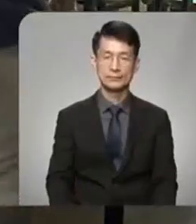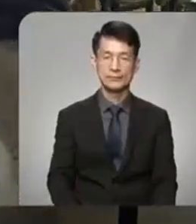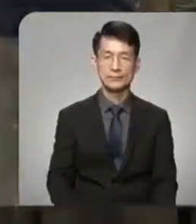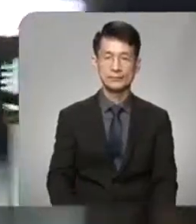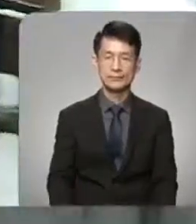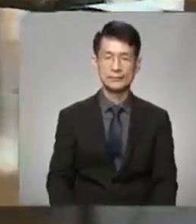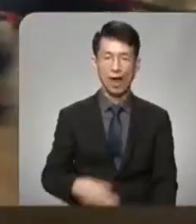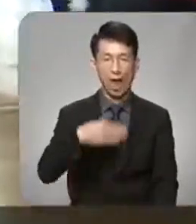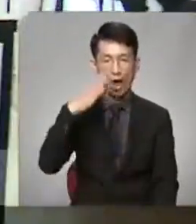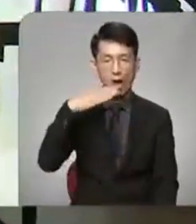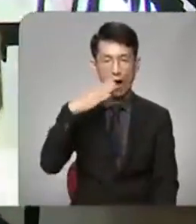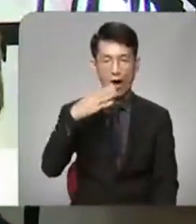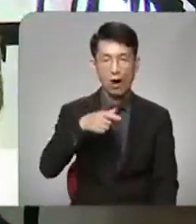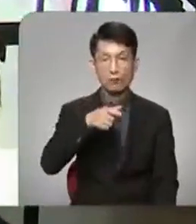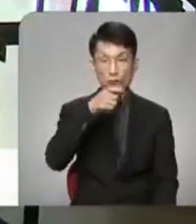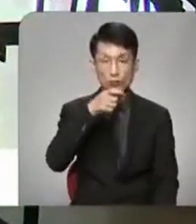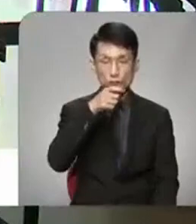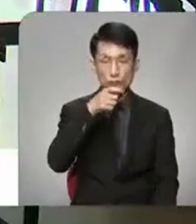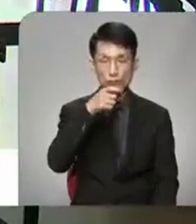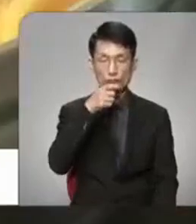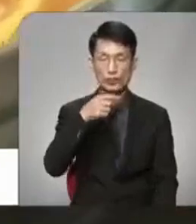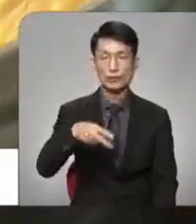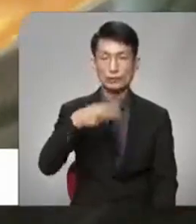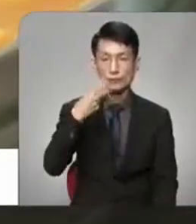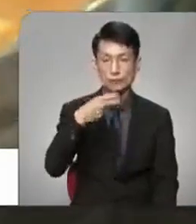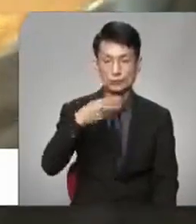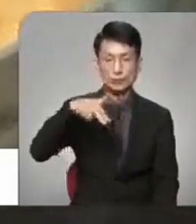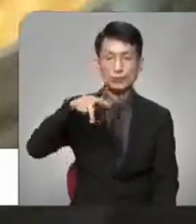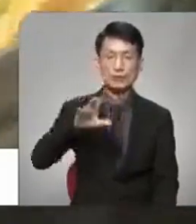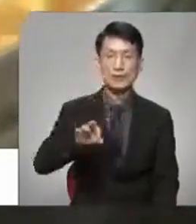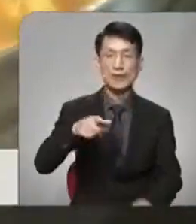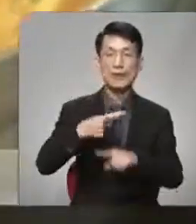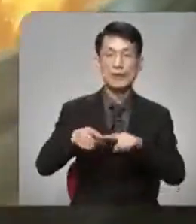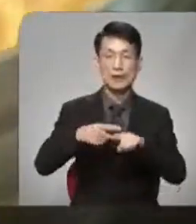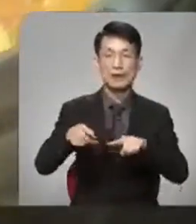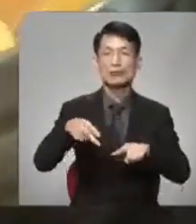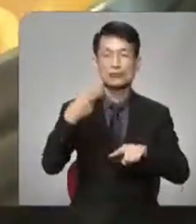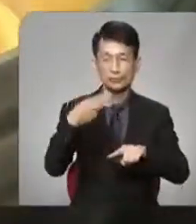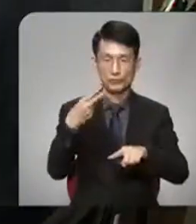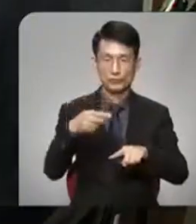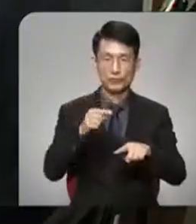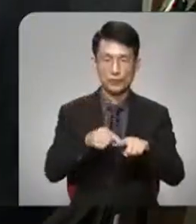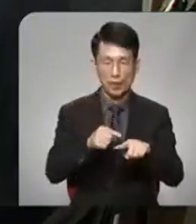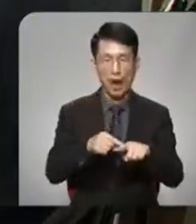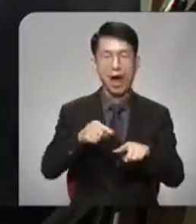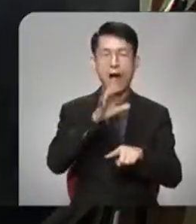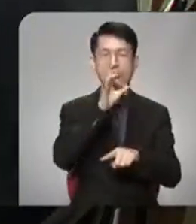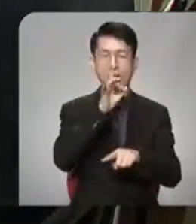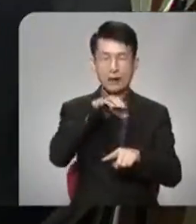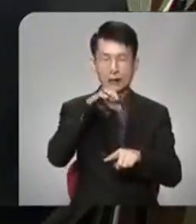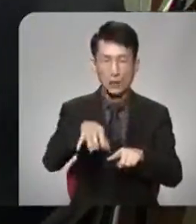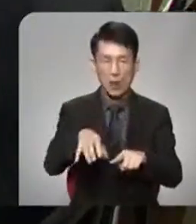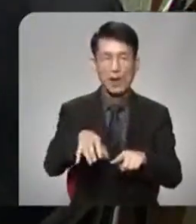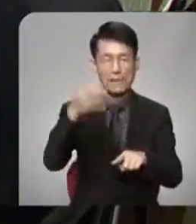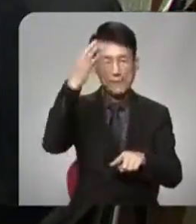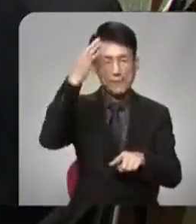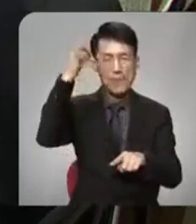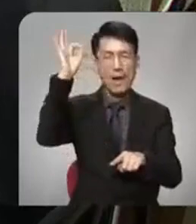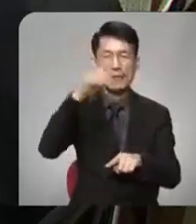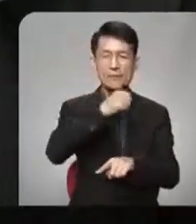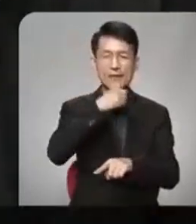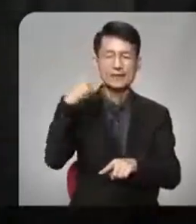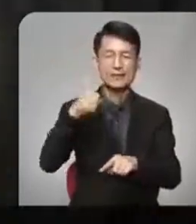얼큰한 국물과 쫄깃한 면발이 일품인 장칼국수입니다. 강릉하면 딱 떠오르는 음식 가운데 하나로